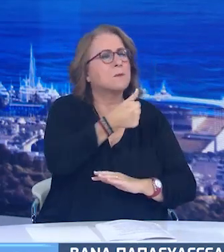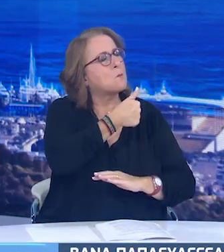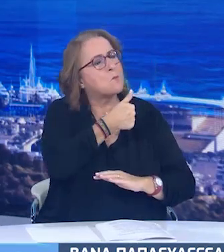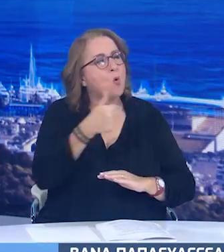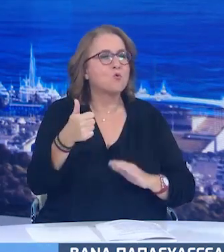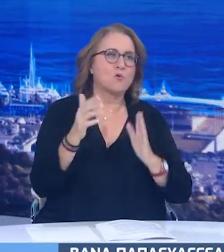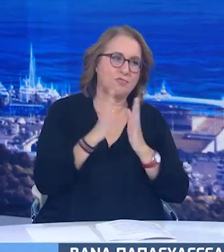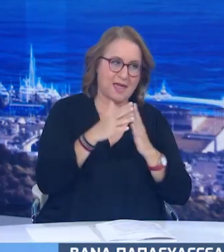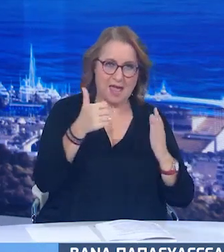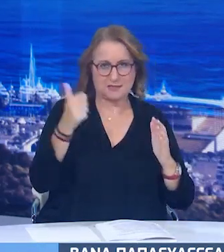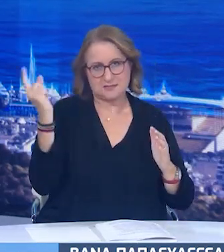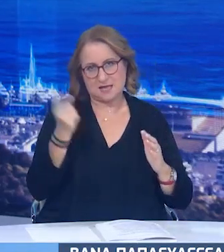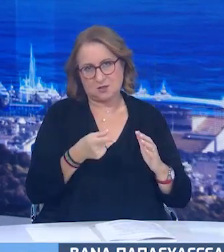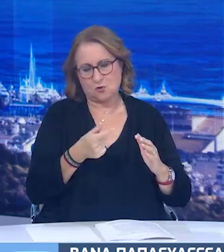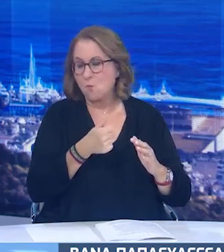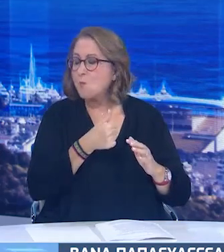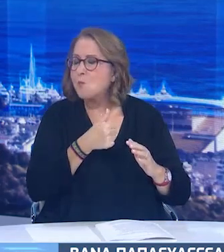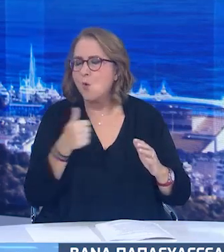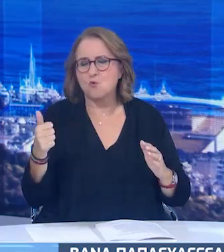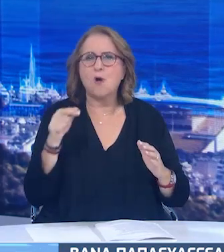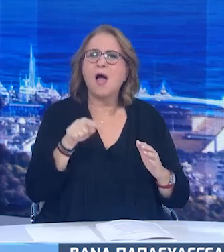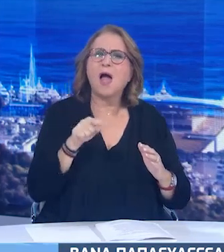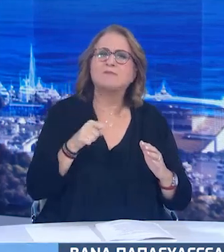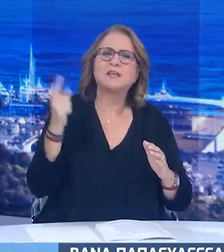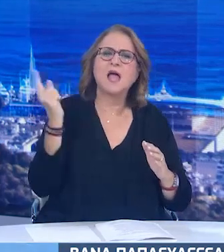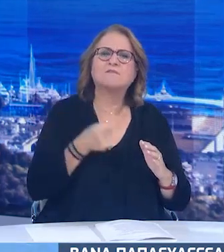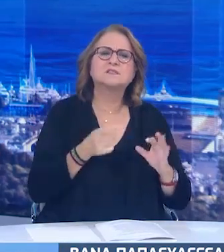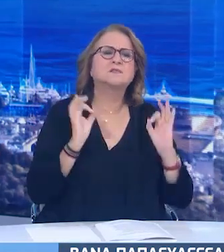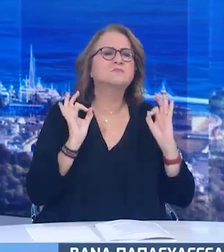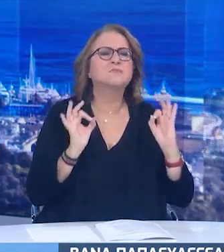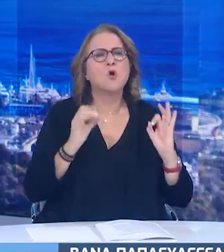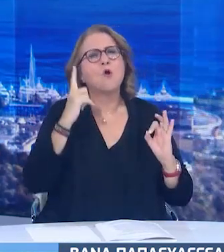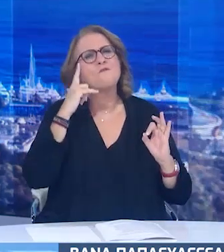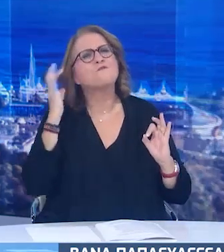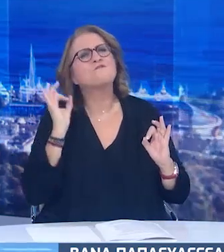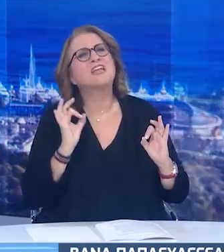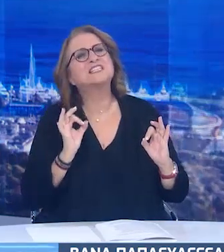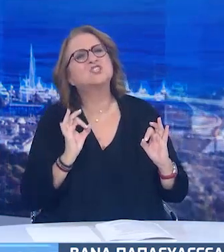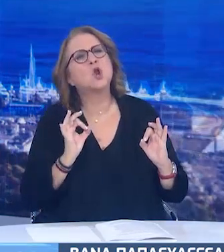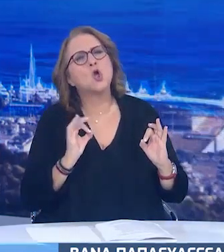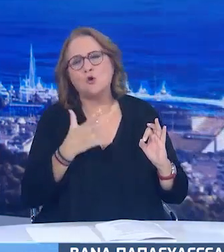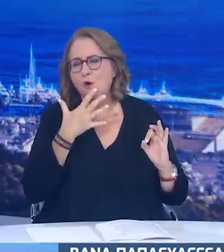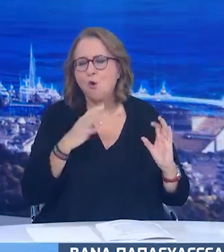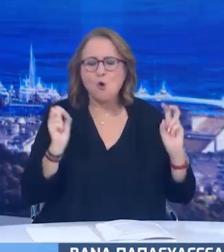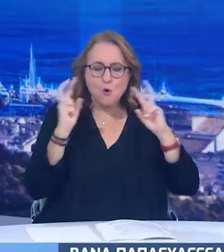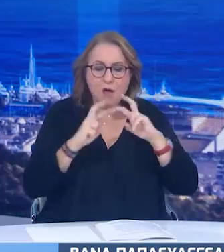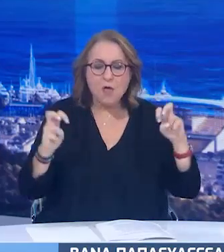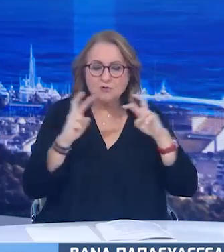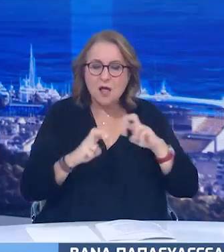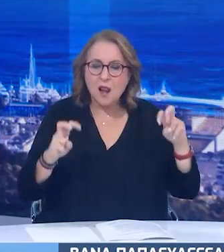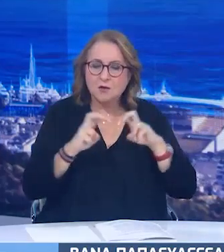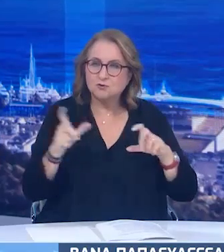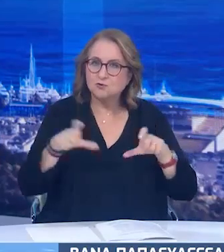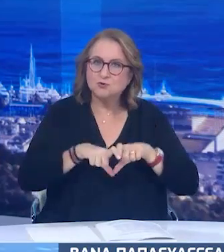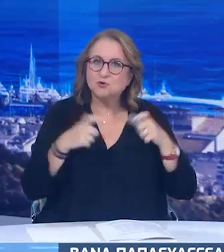16%, απολύτως αναμενόμενη αύξηση που οφείλεται στη διενέργεια των αυτοδιαγνωστικών ελέγχων στα σχολεία.